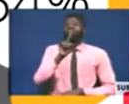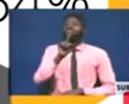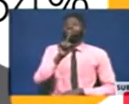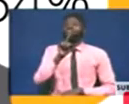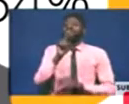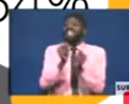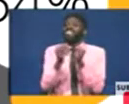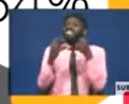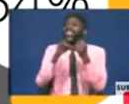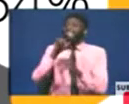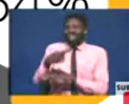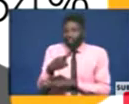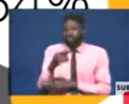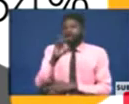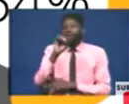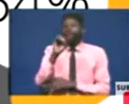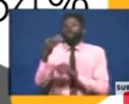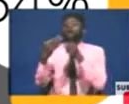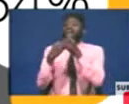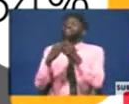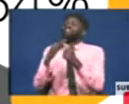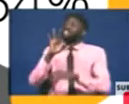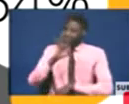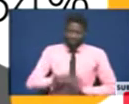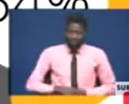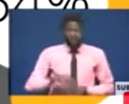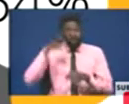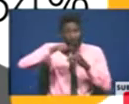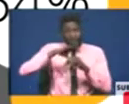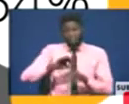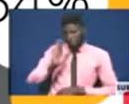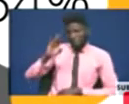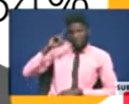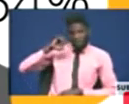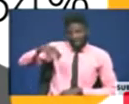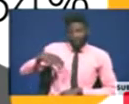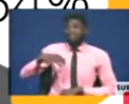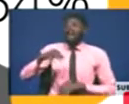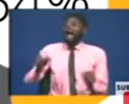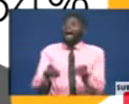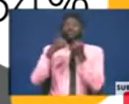119,083 kura zilizopigwa na zilizokubalika katika kaunti hiyo ya Mombasa. Kwenye uchaguzi huo ni kura